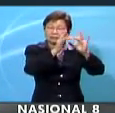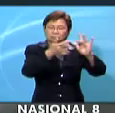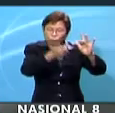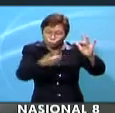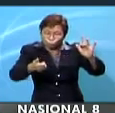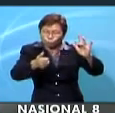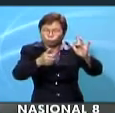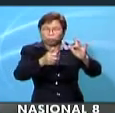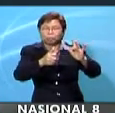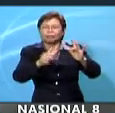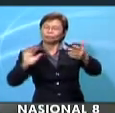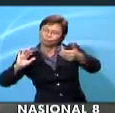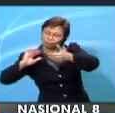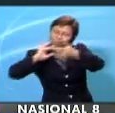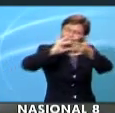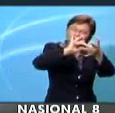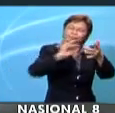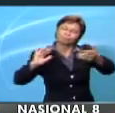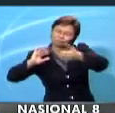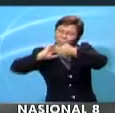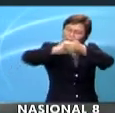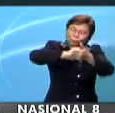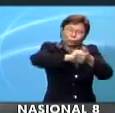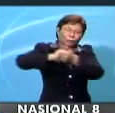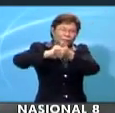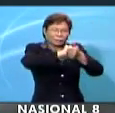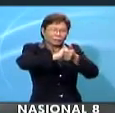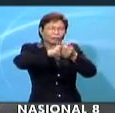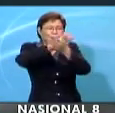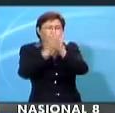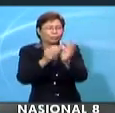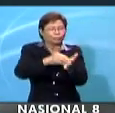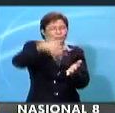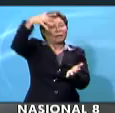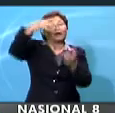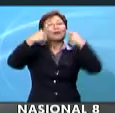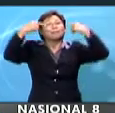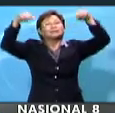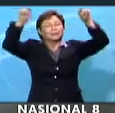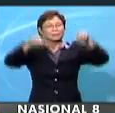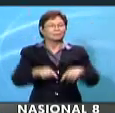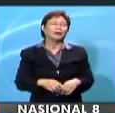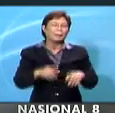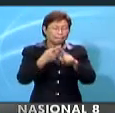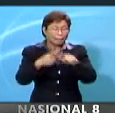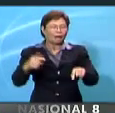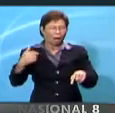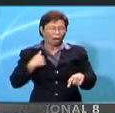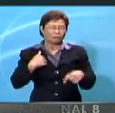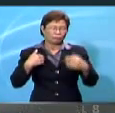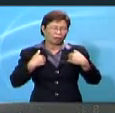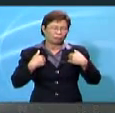together as communities and helps us to prosper each other. However, there is also the